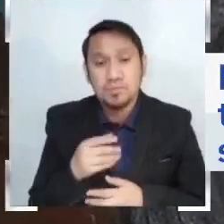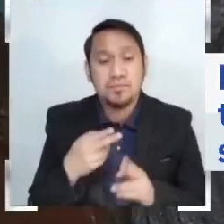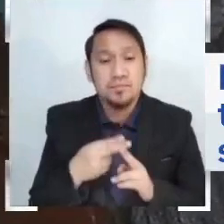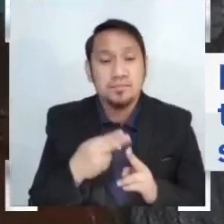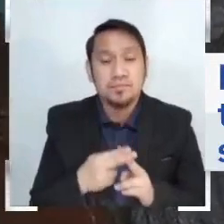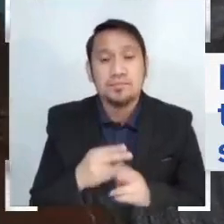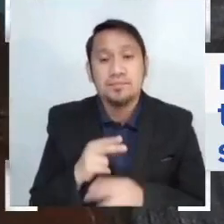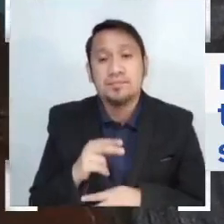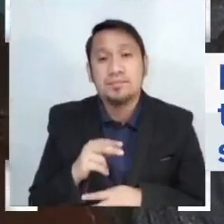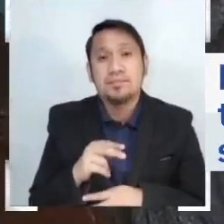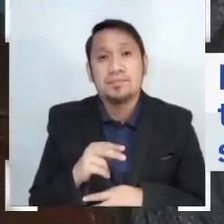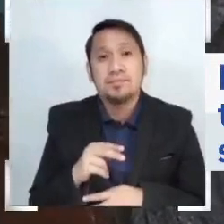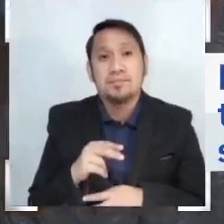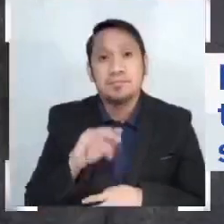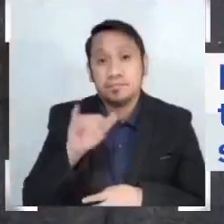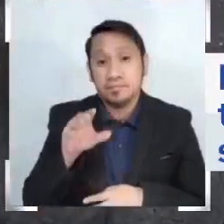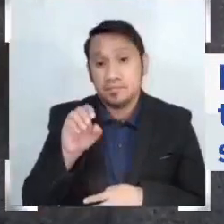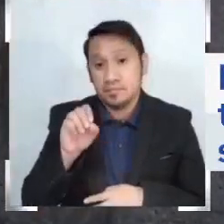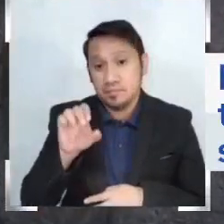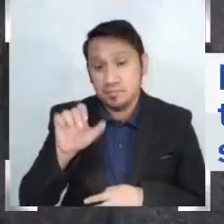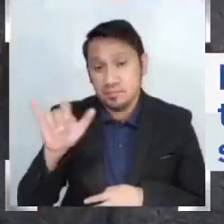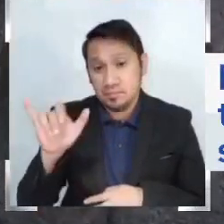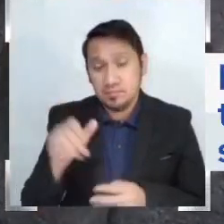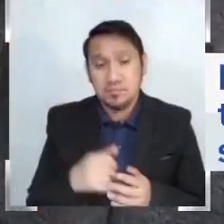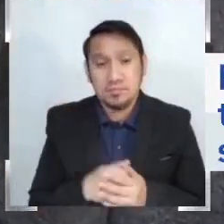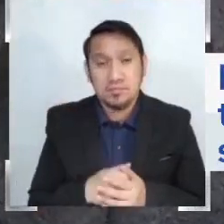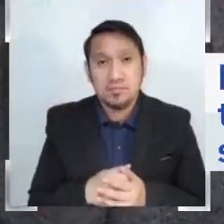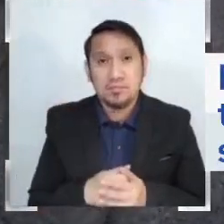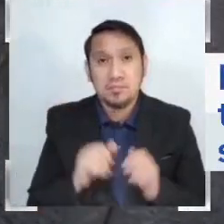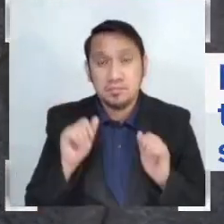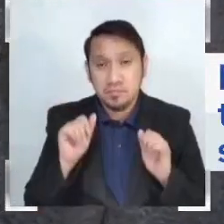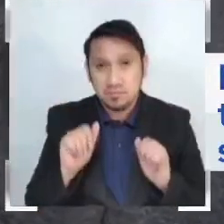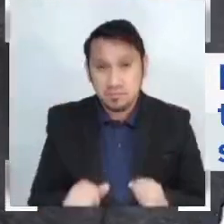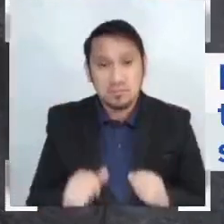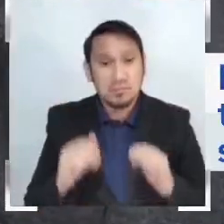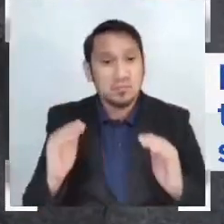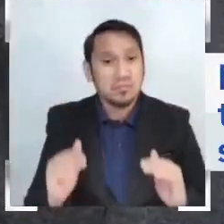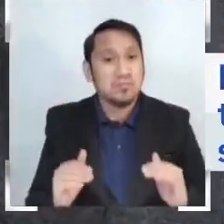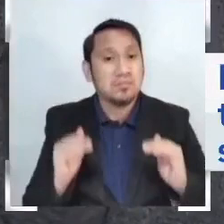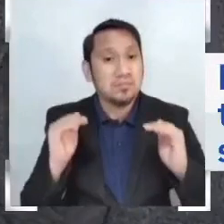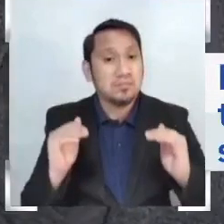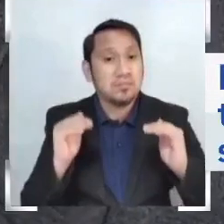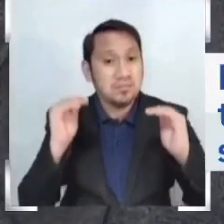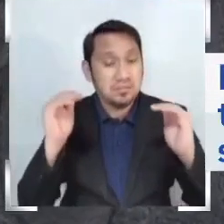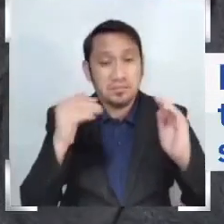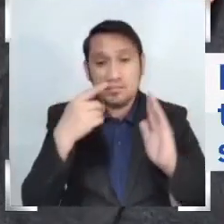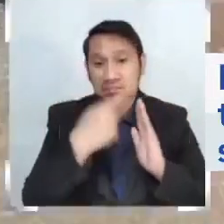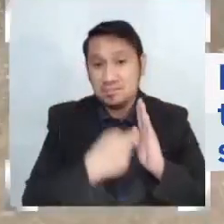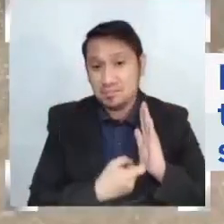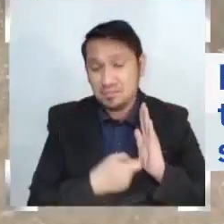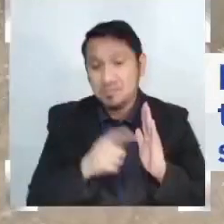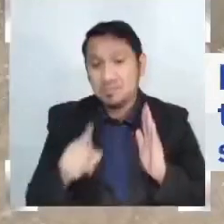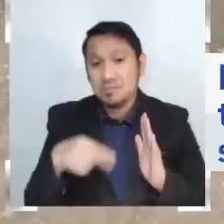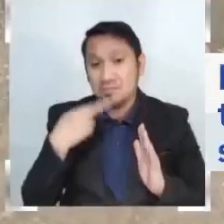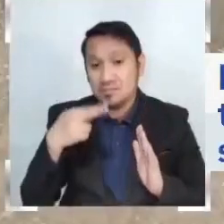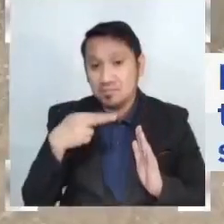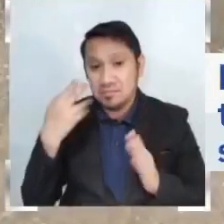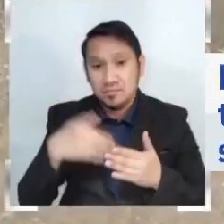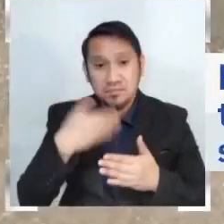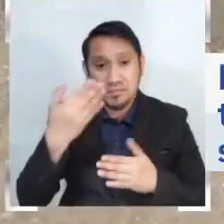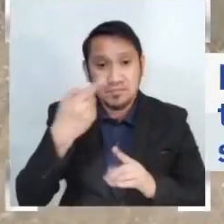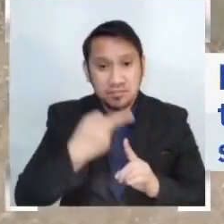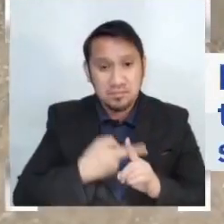District Representative Joey Salceda, maaaring sumipa ang presyo ng bigas sa bansa sa mga susunod na buwan dahil sa tagtuyot